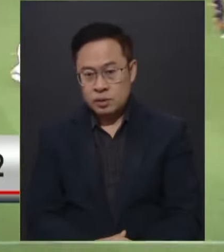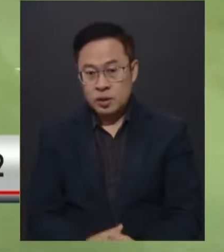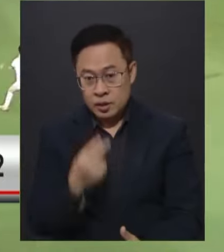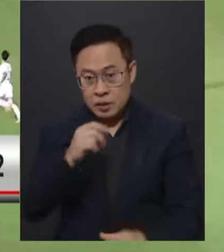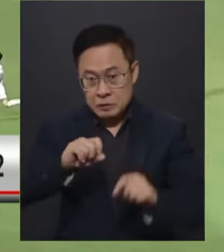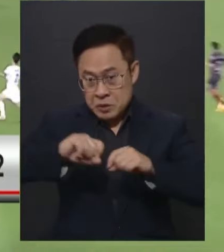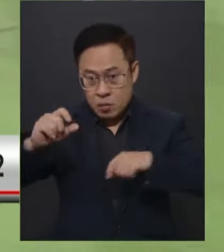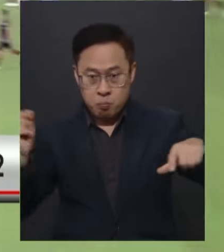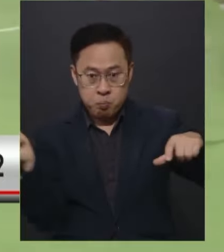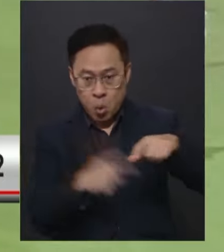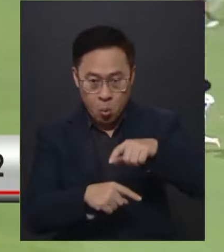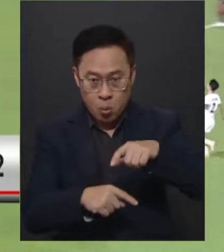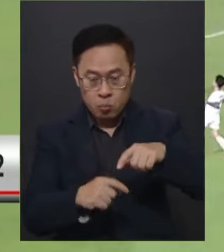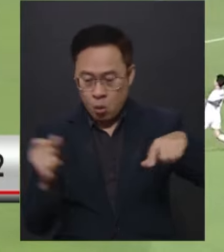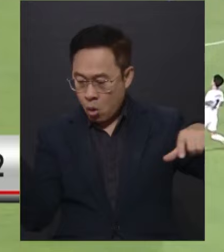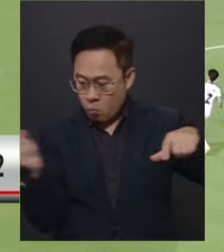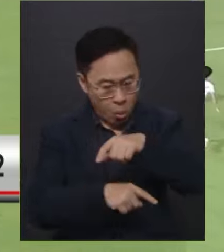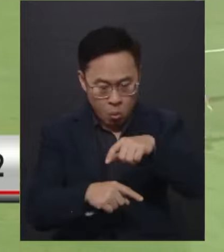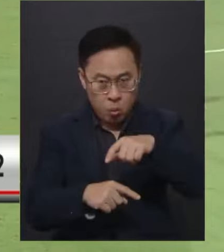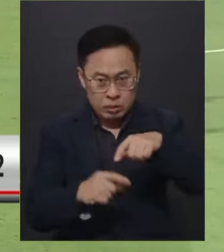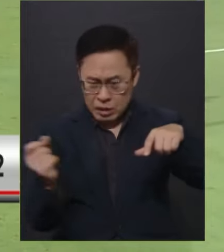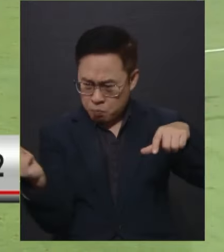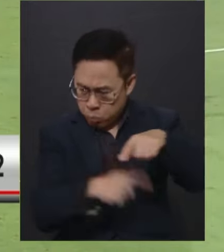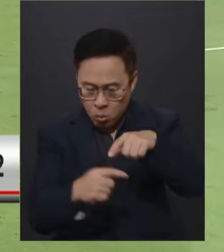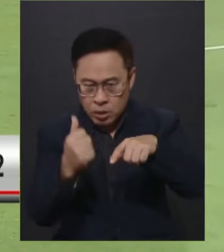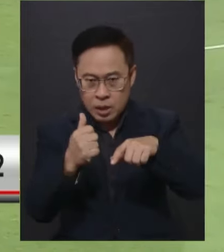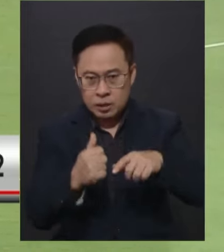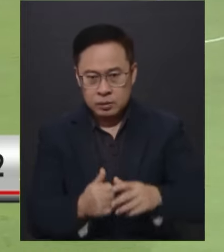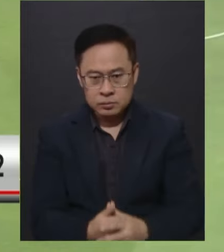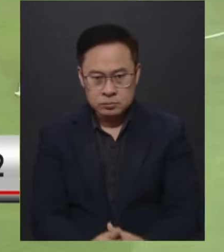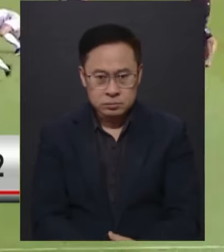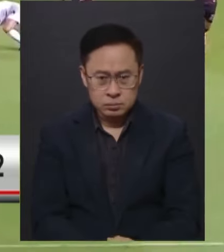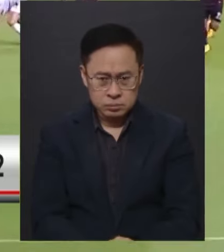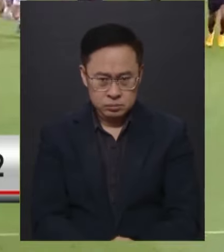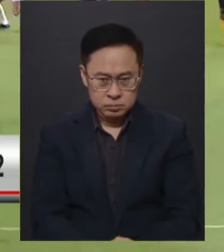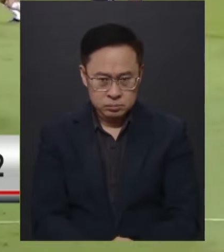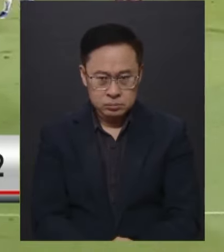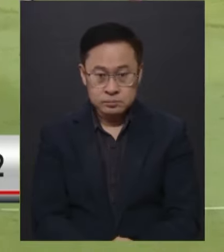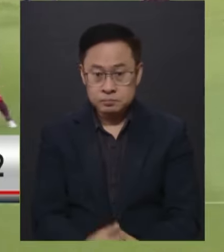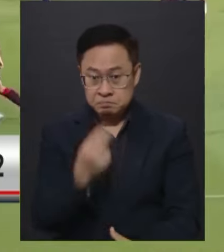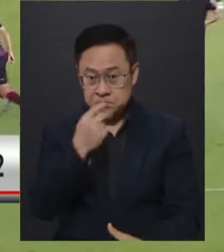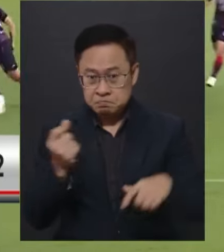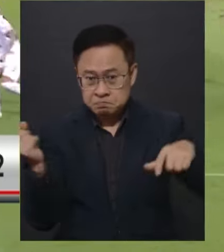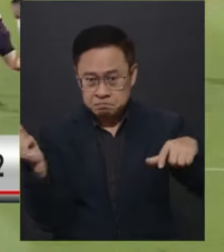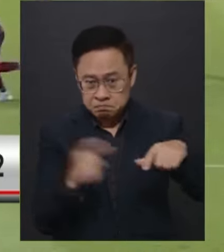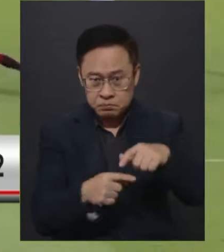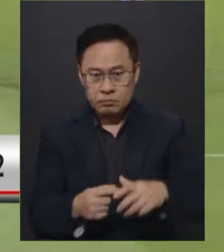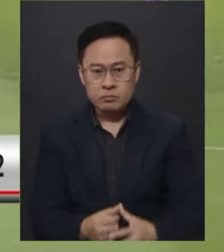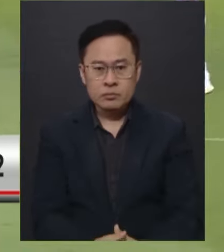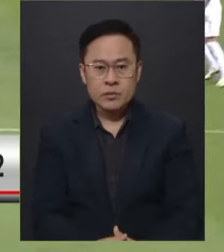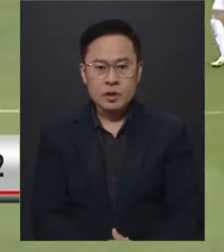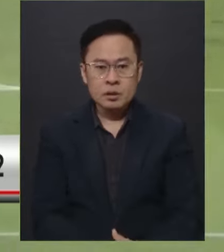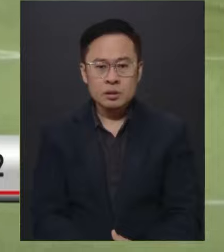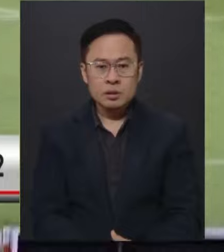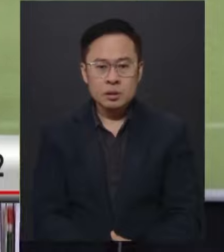ครั้งครับคือโอ้โหลูกนี้เไกลด้วยนะครับเนี่ยครับโอ้โหต้อง